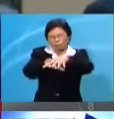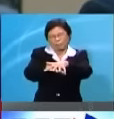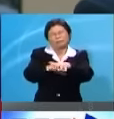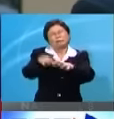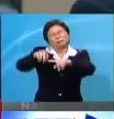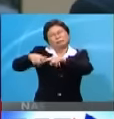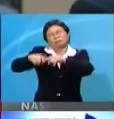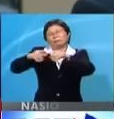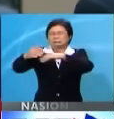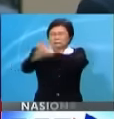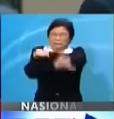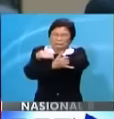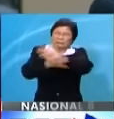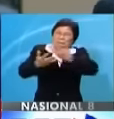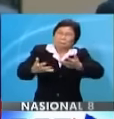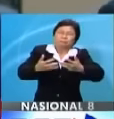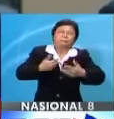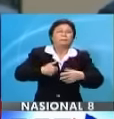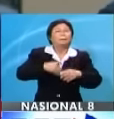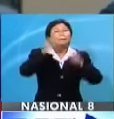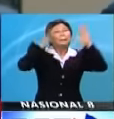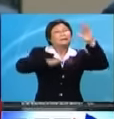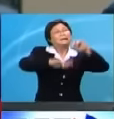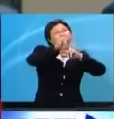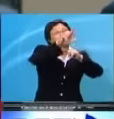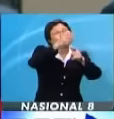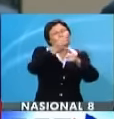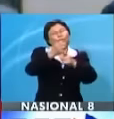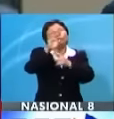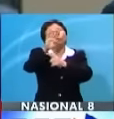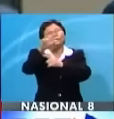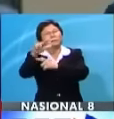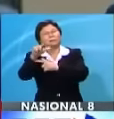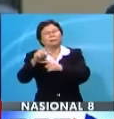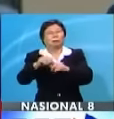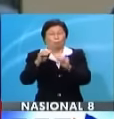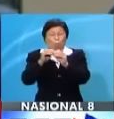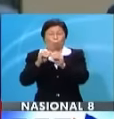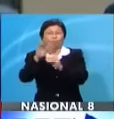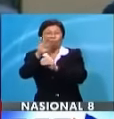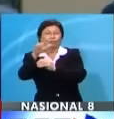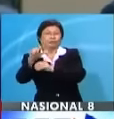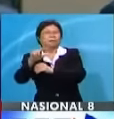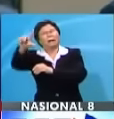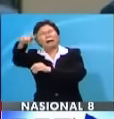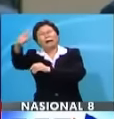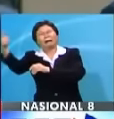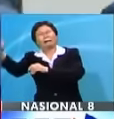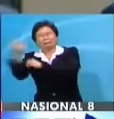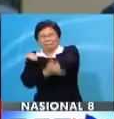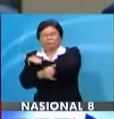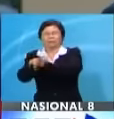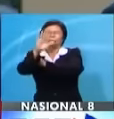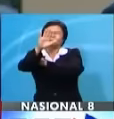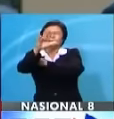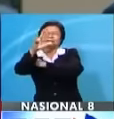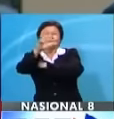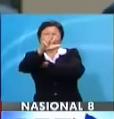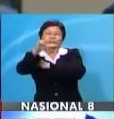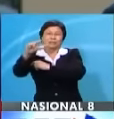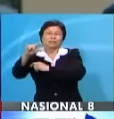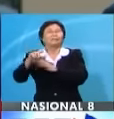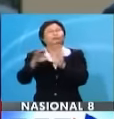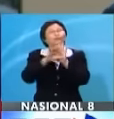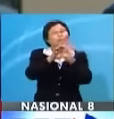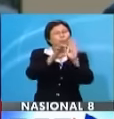For Malaysia, it's primarily 3G and 4G, more 4G. For the rest of the country, it's mostly 3G. For